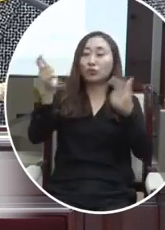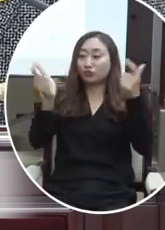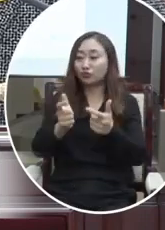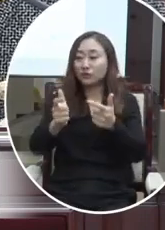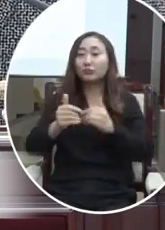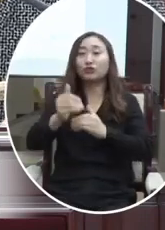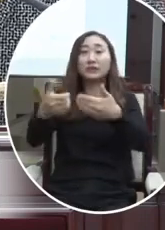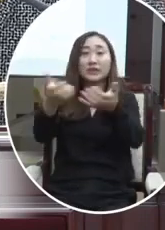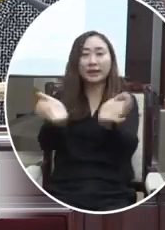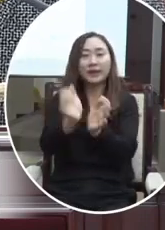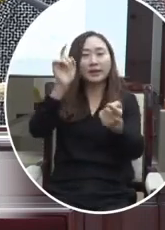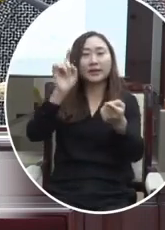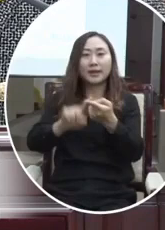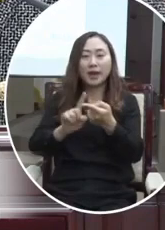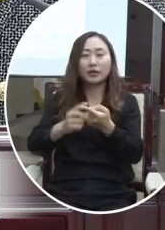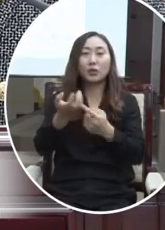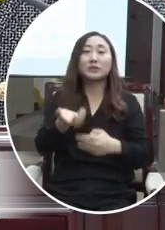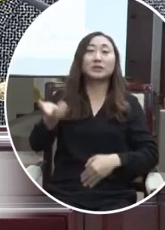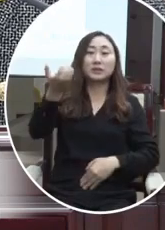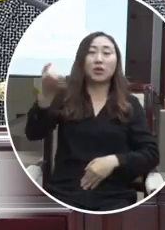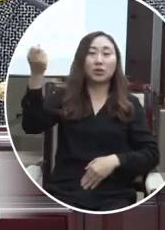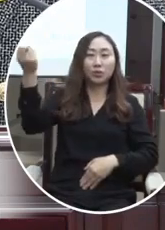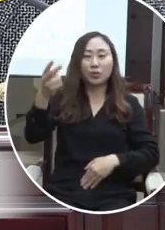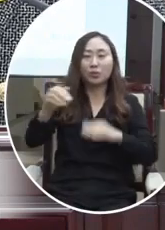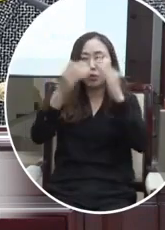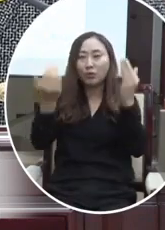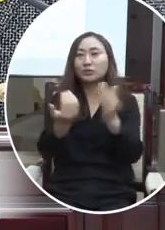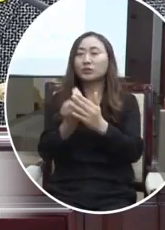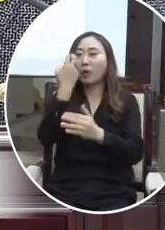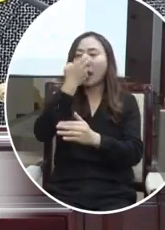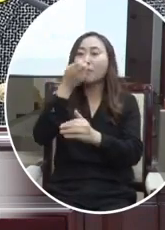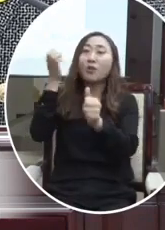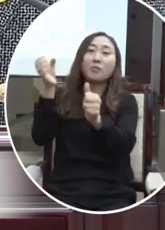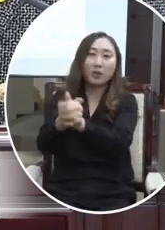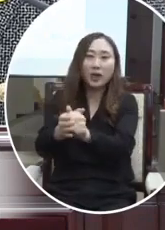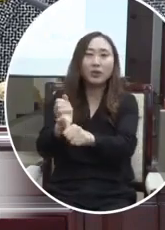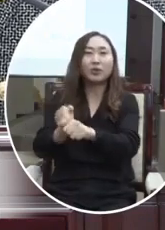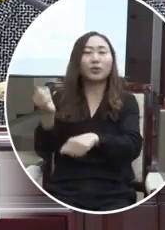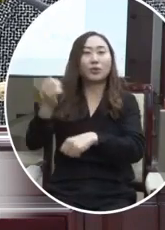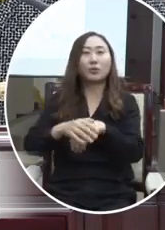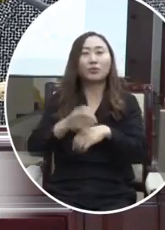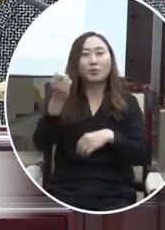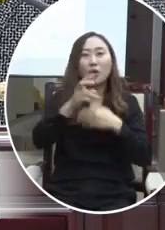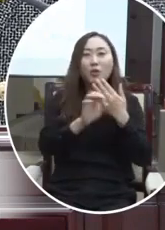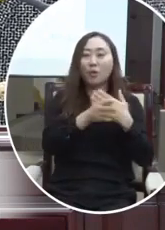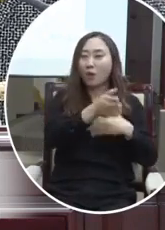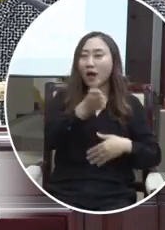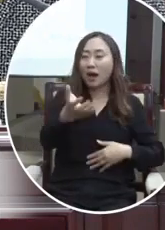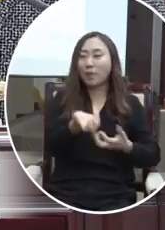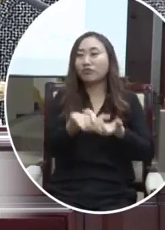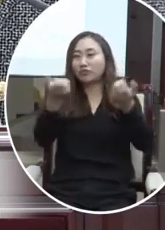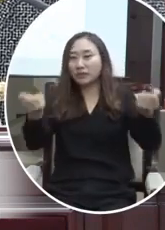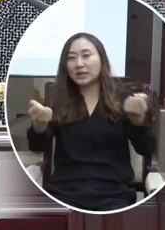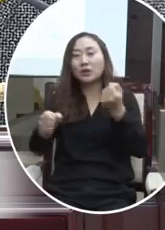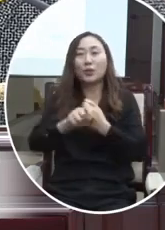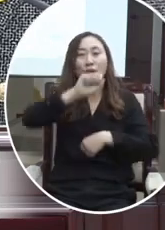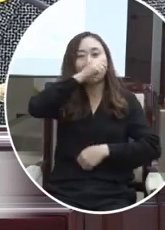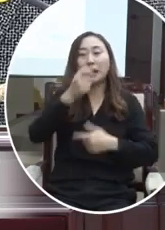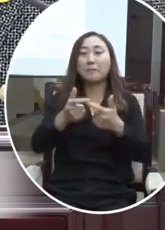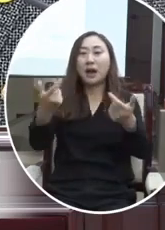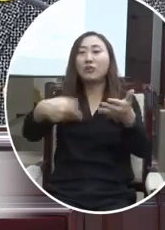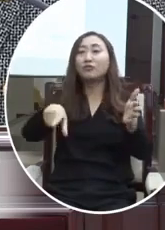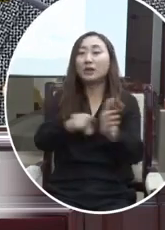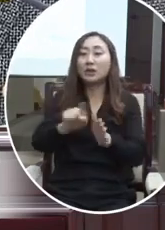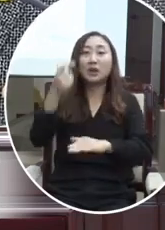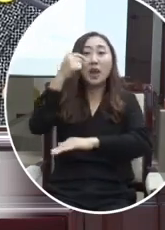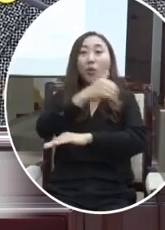조직 승격과 구청 전반의 탄소중립 업무 관리 및 감독 권한 부여, 자원순환과 이전 및 이에 따른 예산